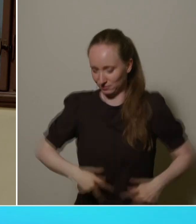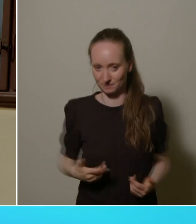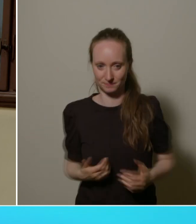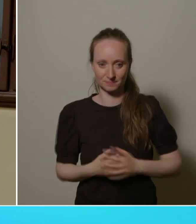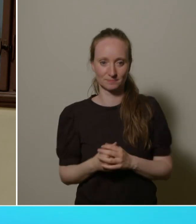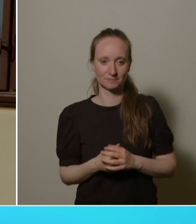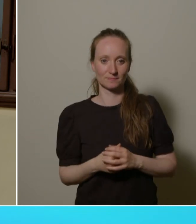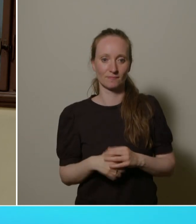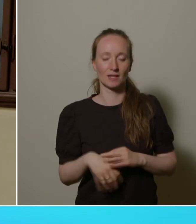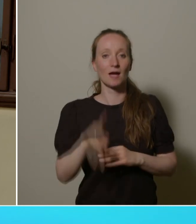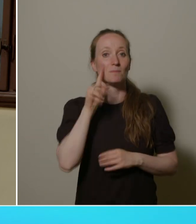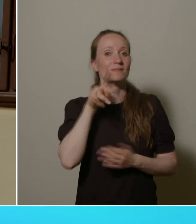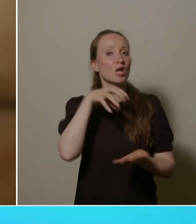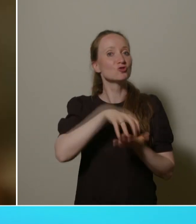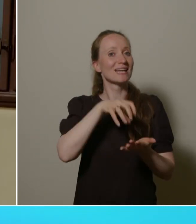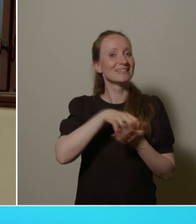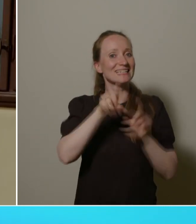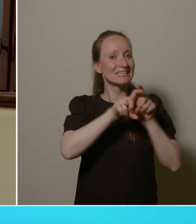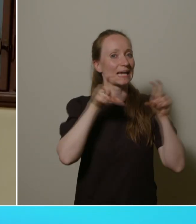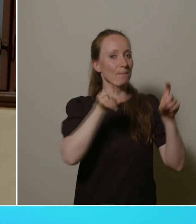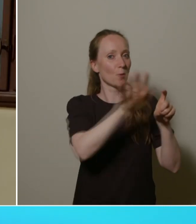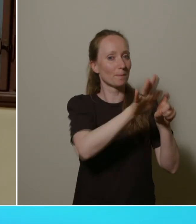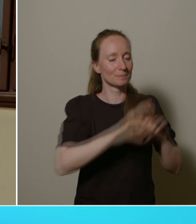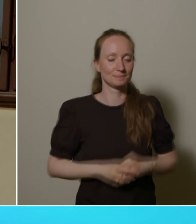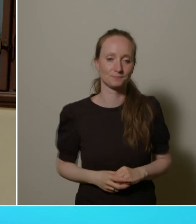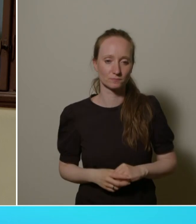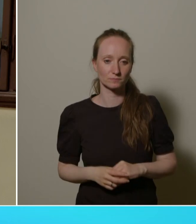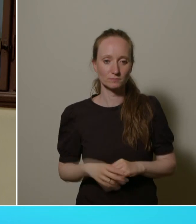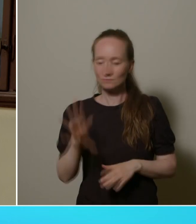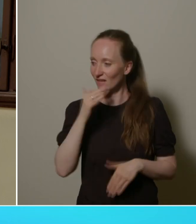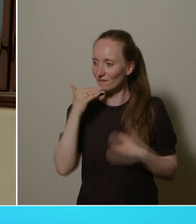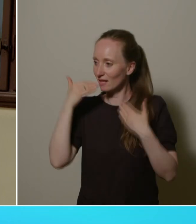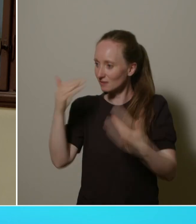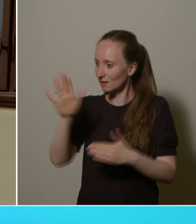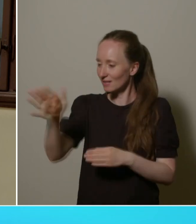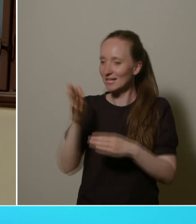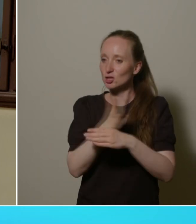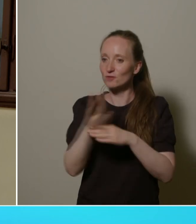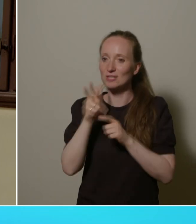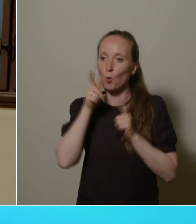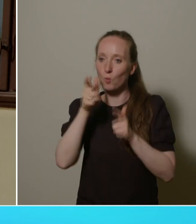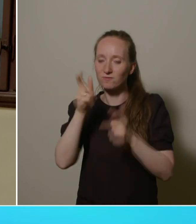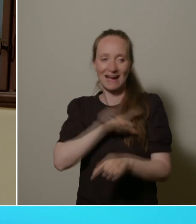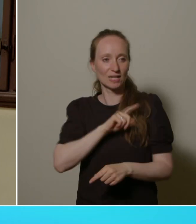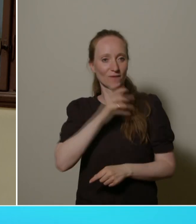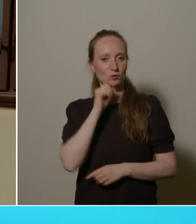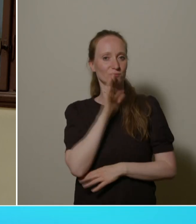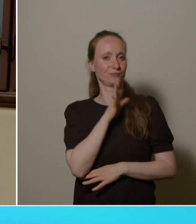Aber ein städtisches Gremium. Aber danke für Ihre Zwischenrufe. Ich wollte eigentlich meine Rede